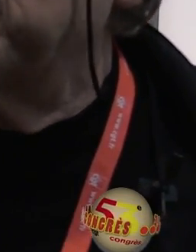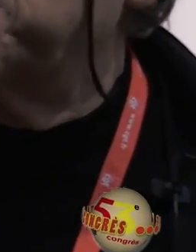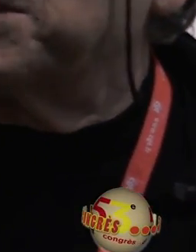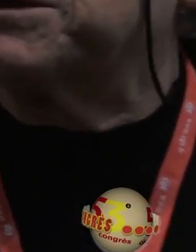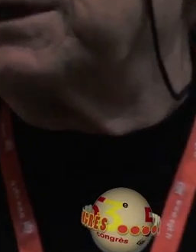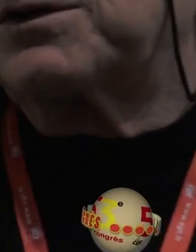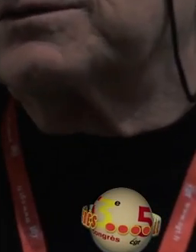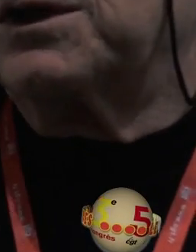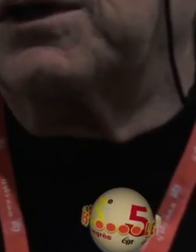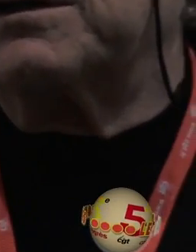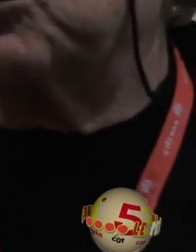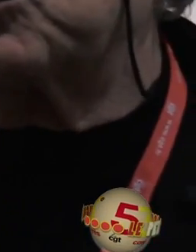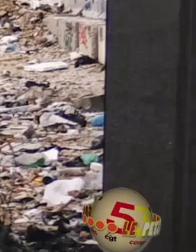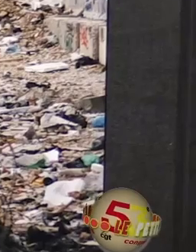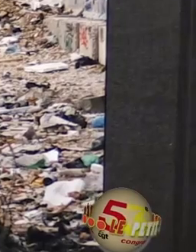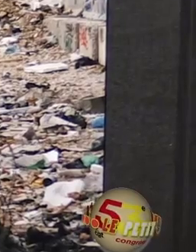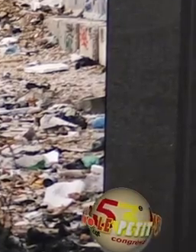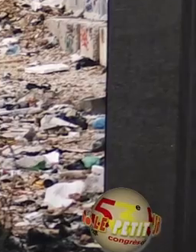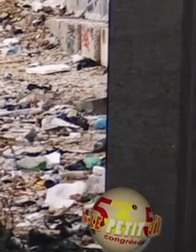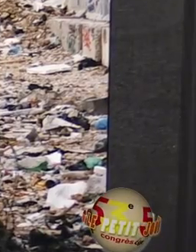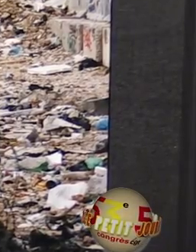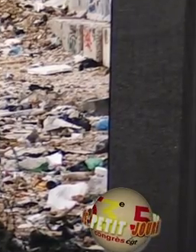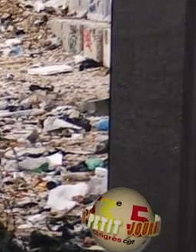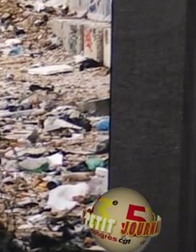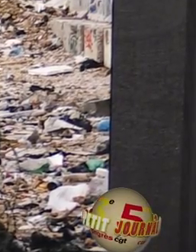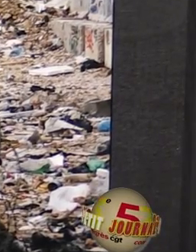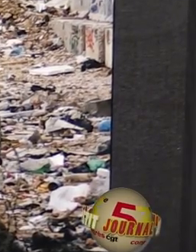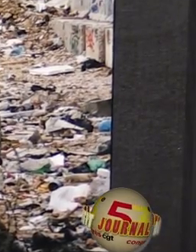le film. Hein. Je veux dire qu'il y a toujours eu ce lien.